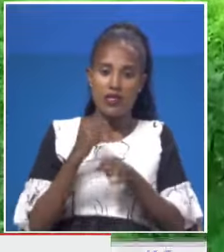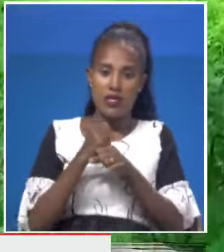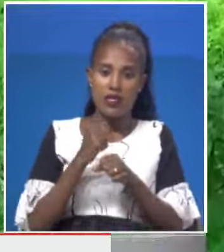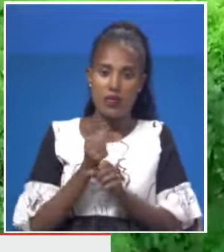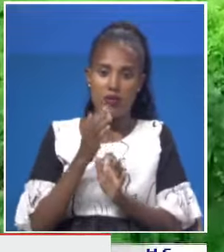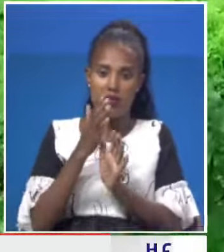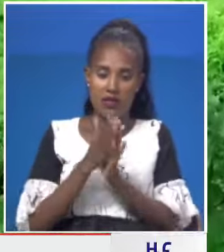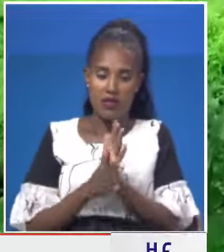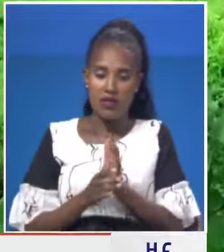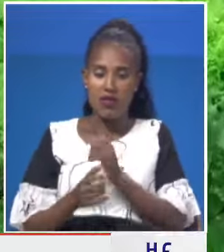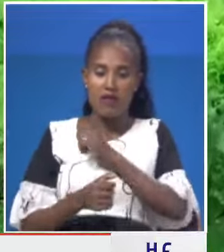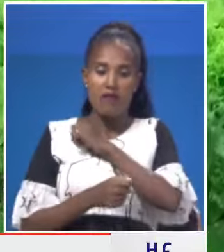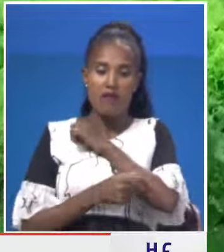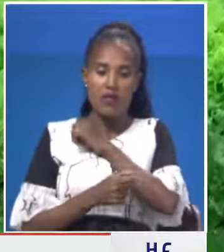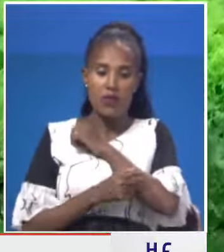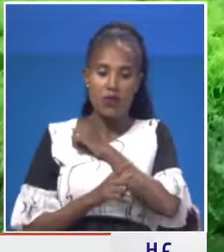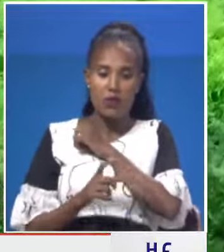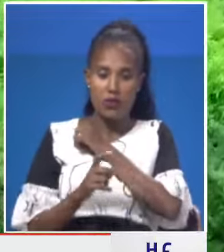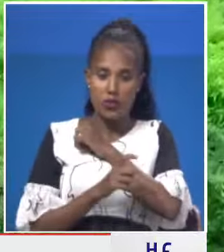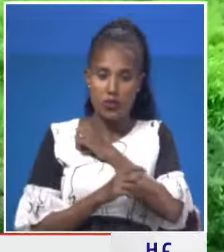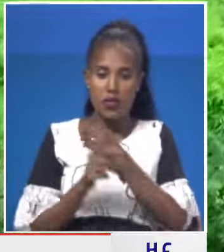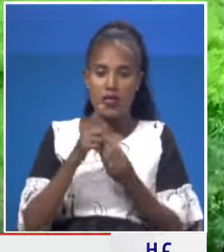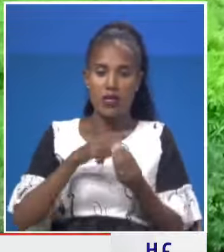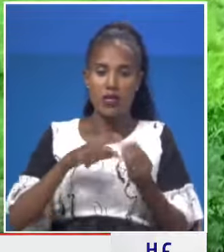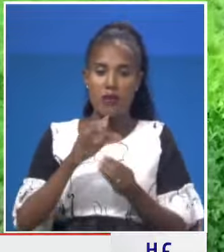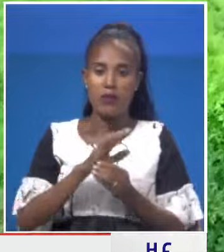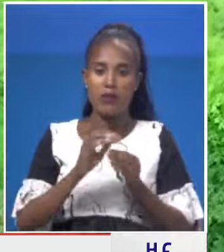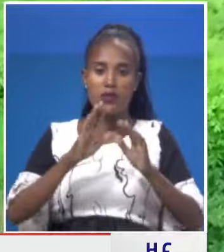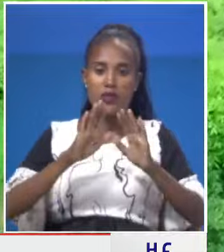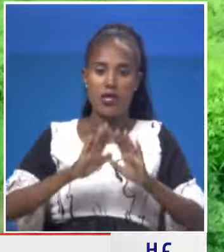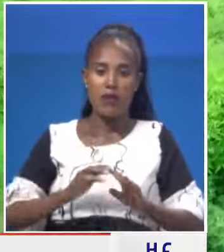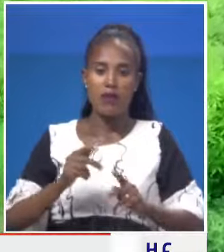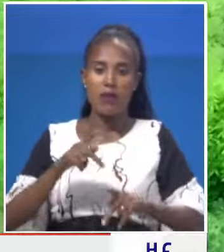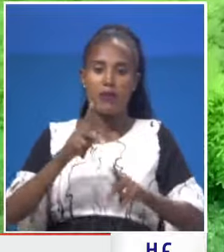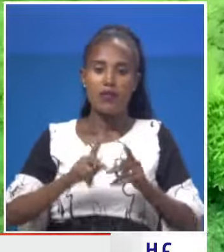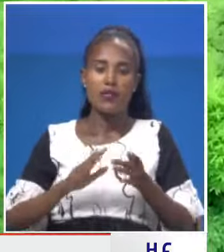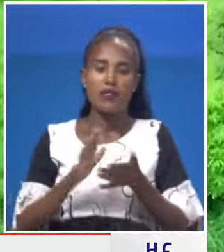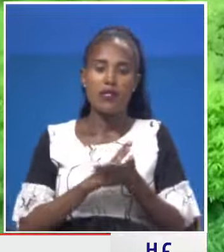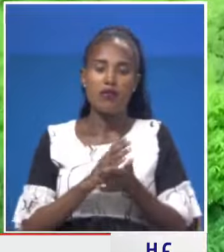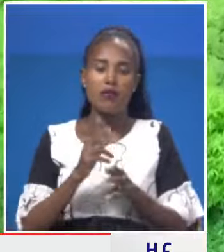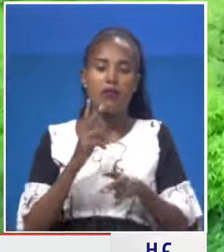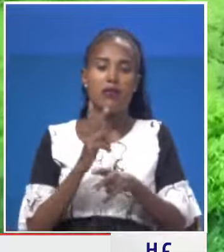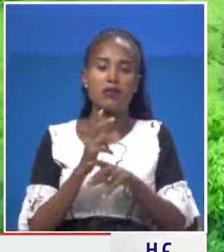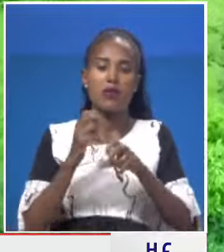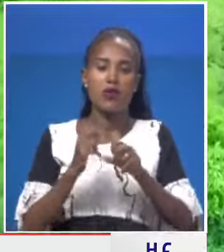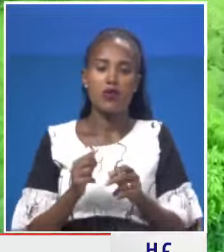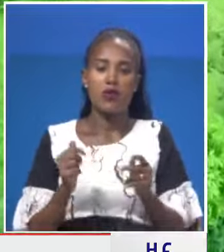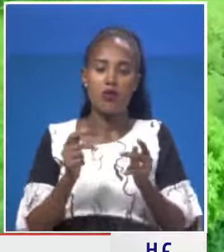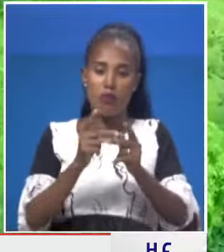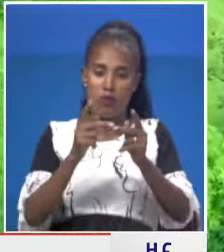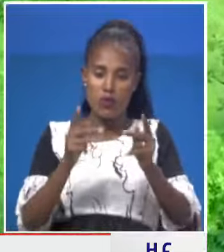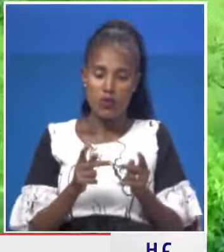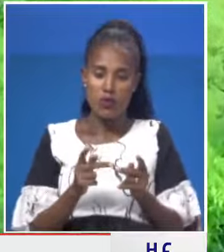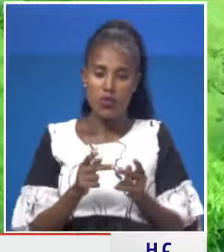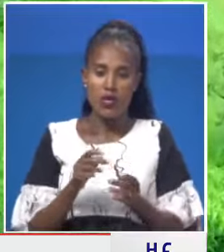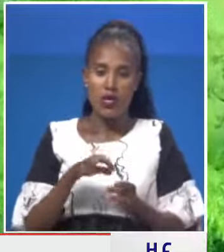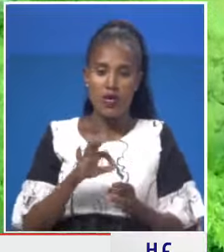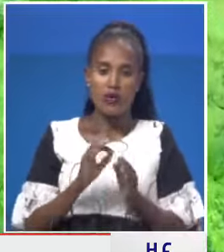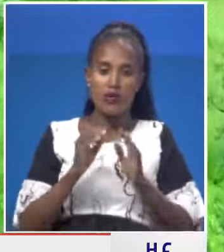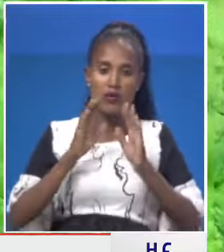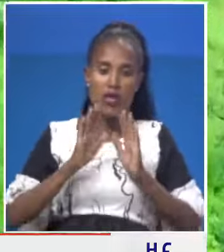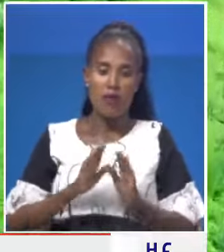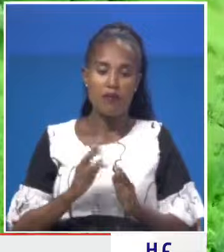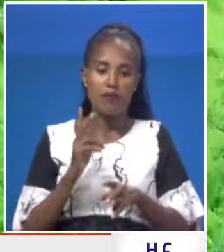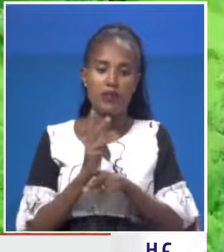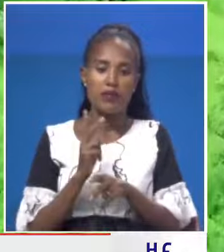ለመከወን ፈተና ሆኖባቸዋል። የአካባቢያቸውን ሰላም በህብረተሰቡ ተሳትፎ ማስጠበቅ የቻሉ አካባቢዎች ያገኙትን ሰላም